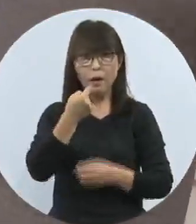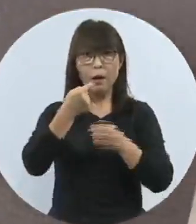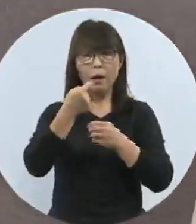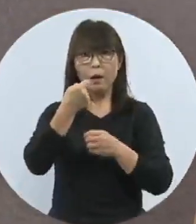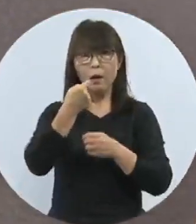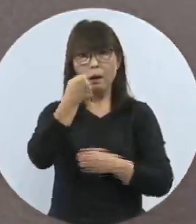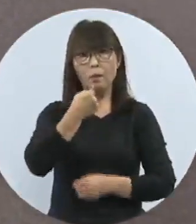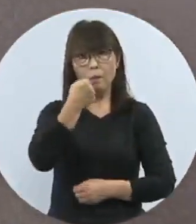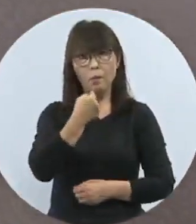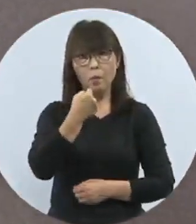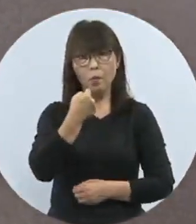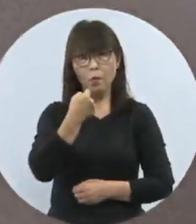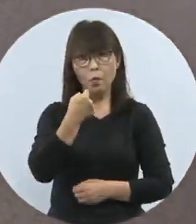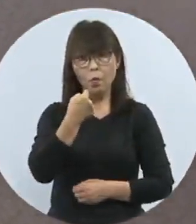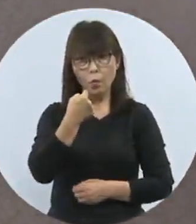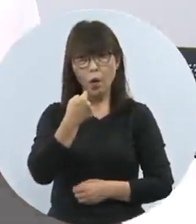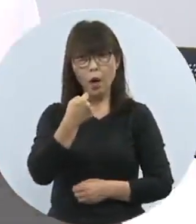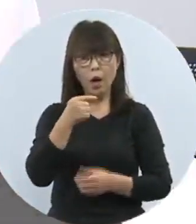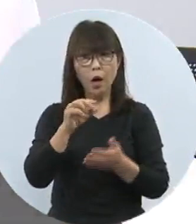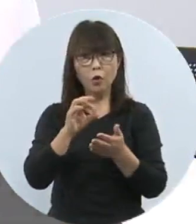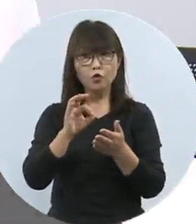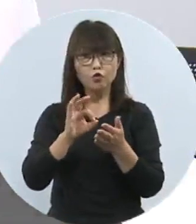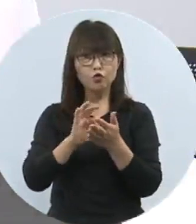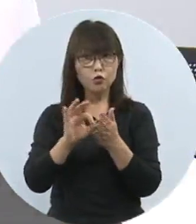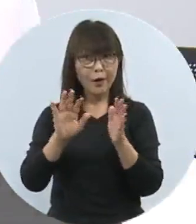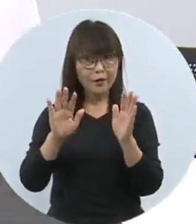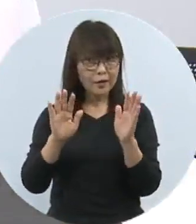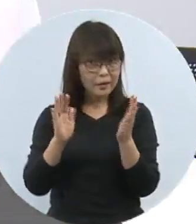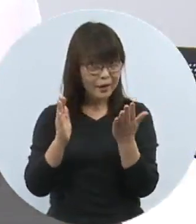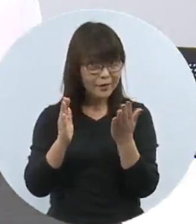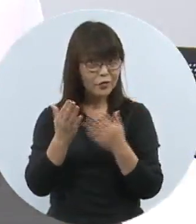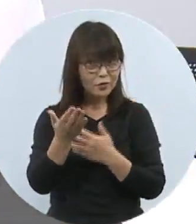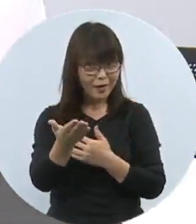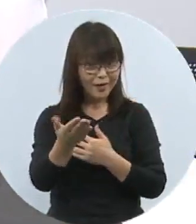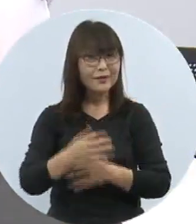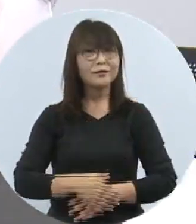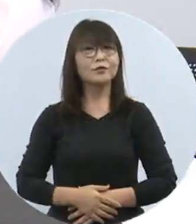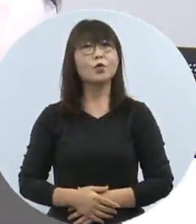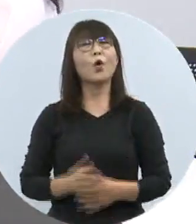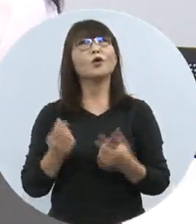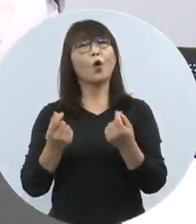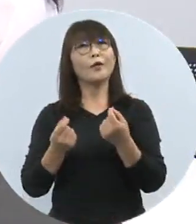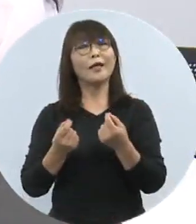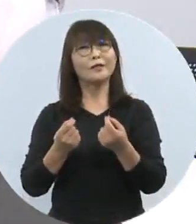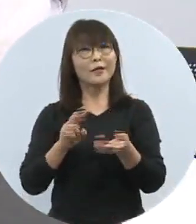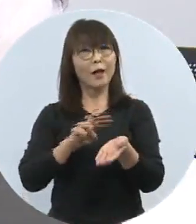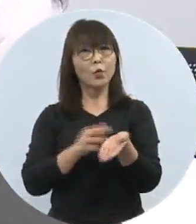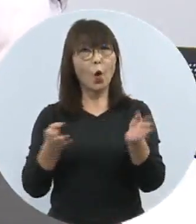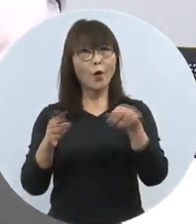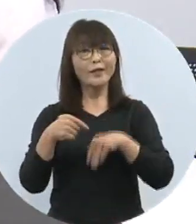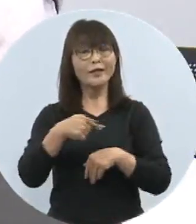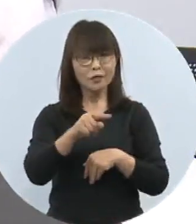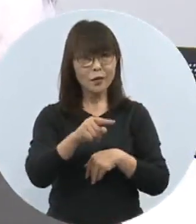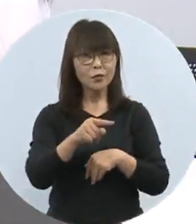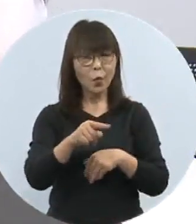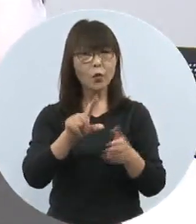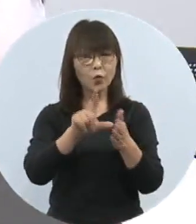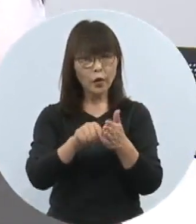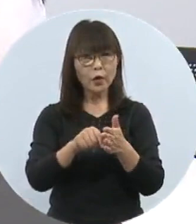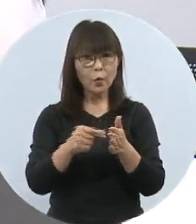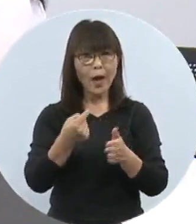歯の間を掃除する道具はあまり使ったことはないですかね？ そうですね、歯医者さんでは使ってもらったことあるんです